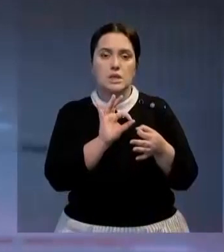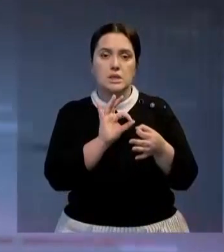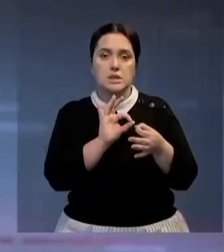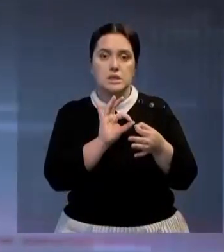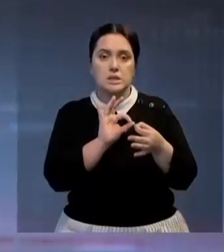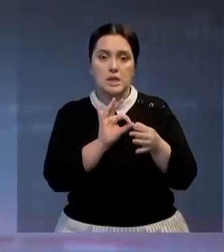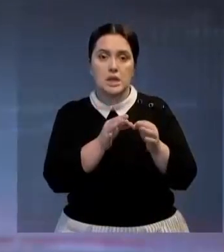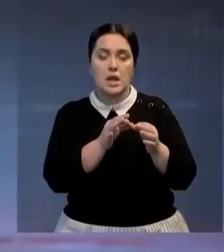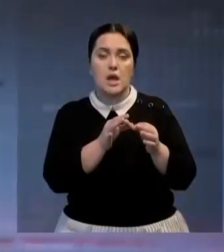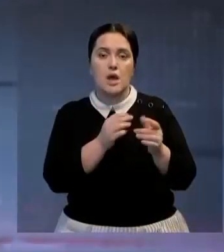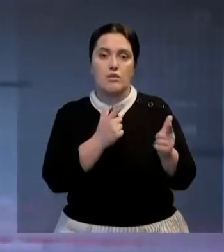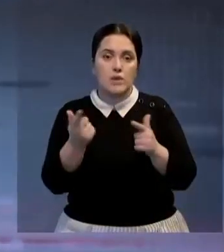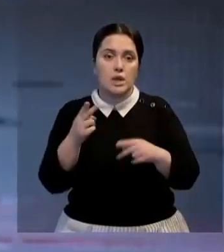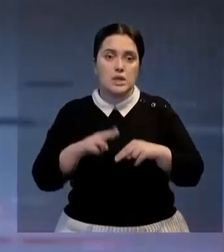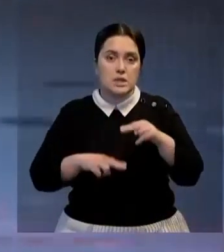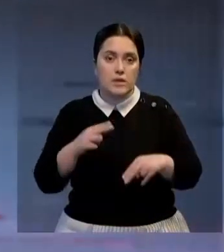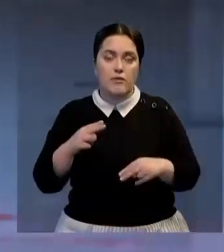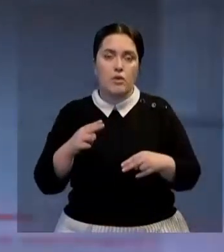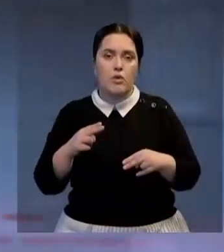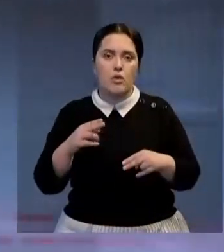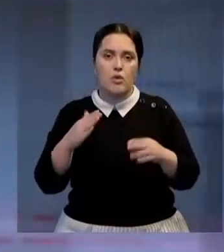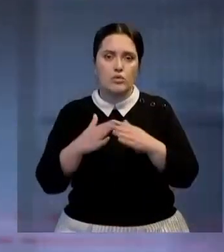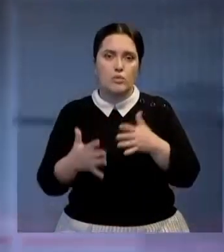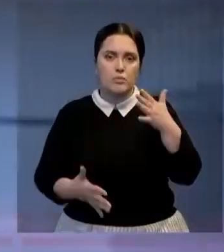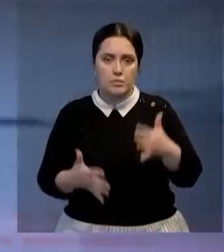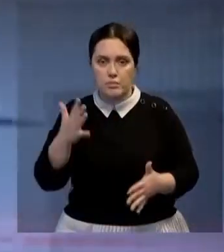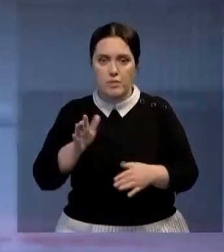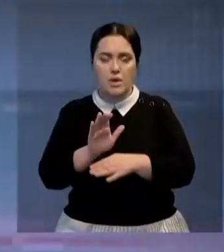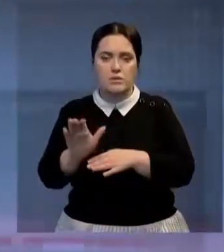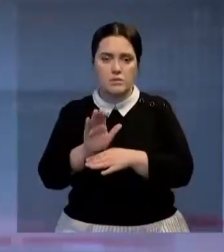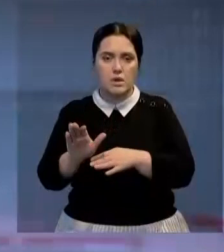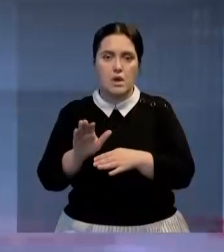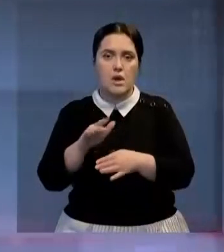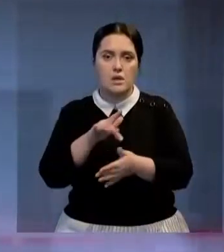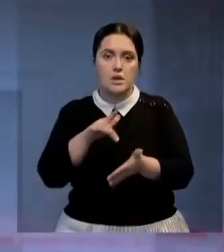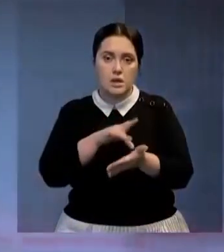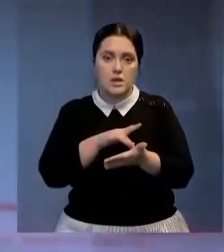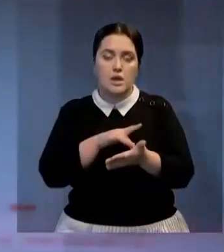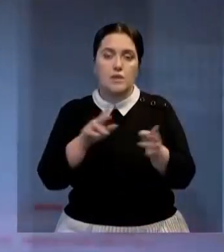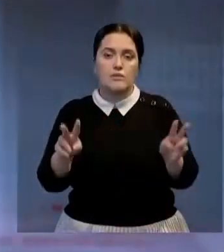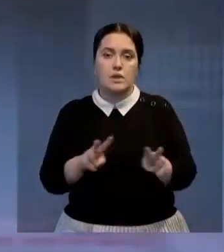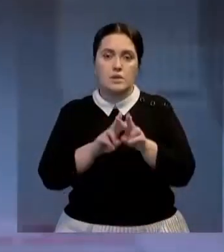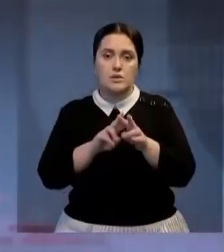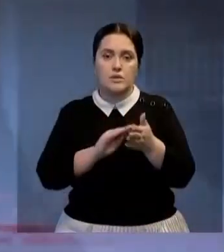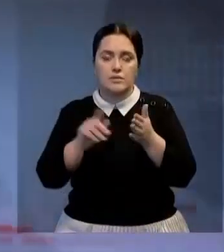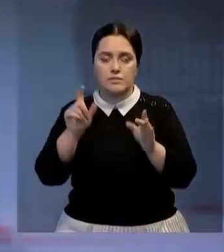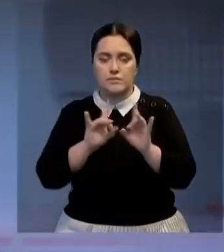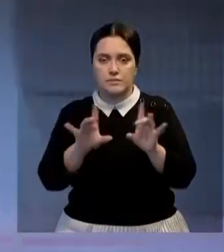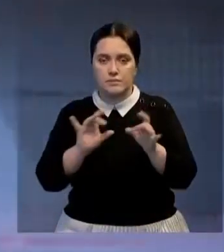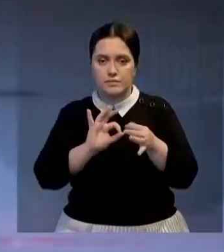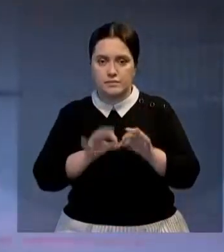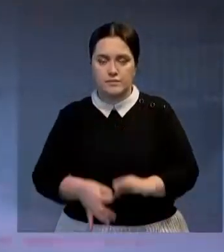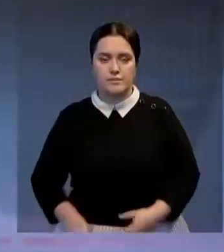стране. Детали, готовые для строительства жилых комплексов, планируют поставлять в разные регионы, в том числе и в столицу.